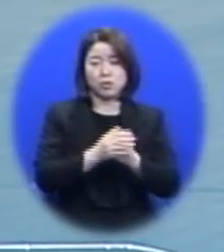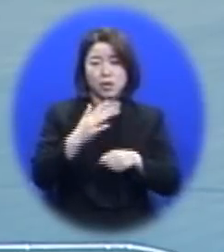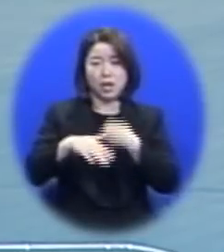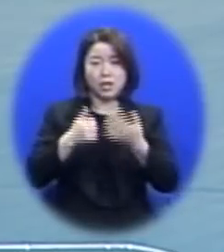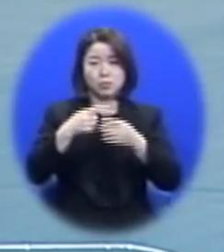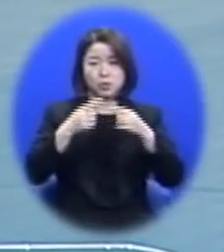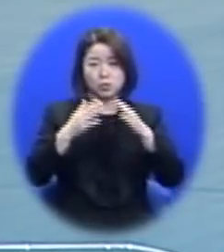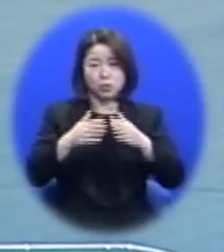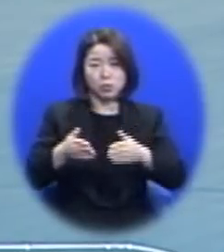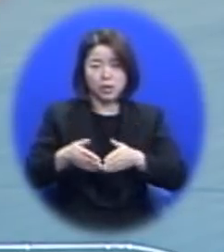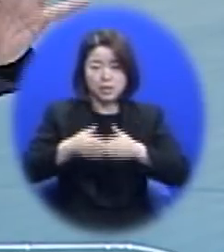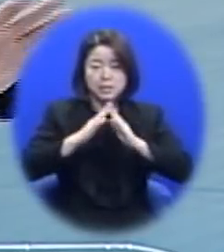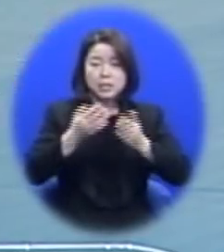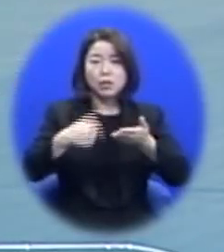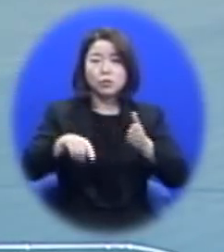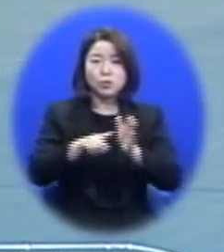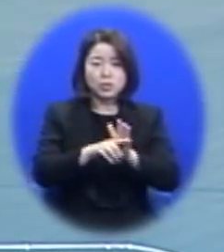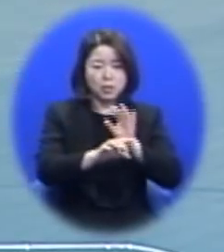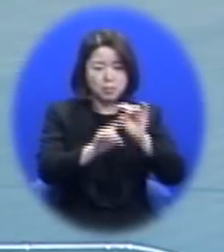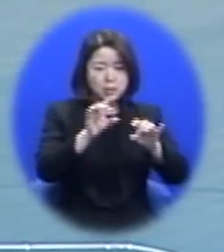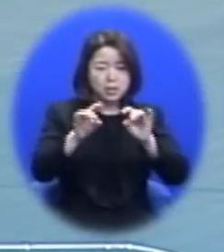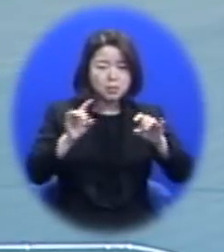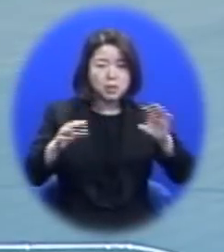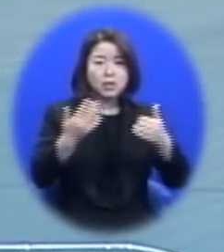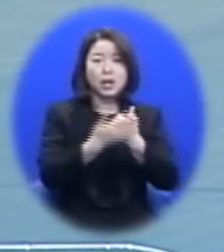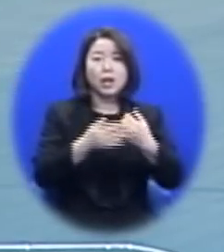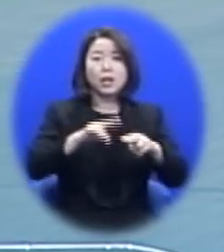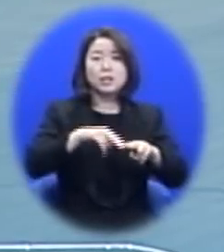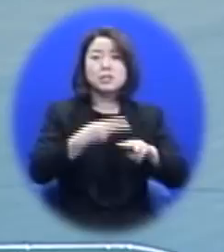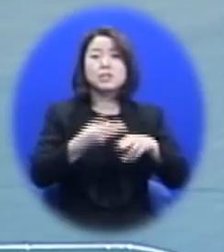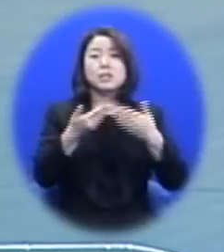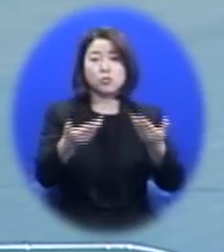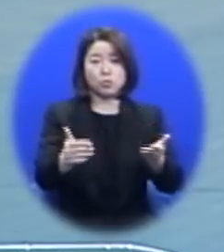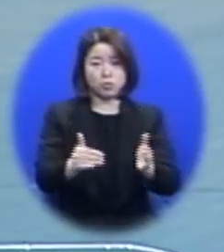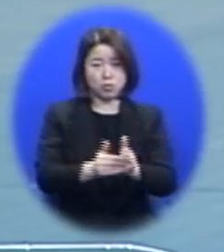위해서 우리에게 각양의 은사를 주신 겁니다.